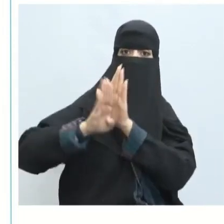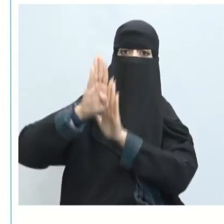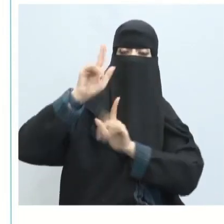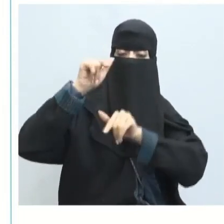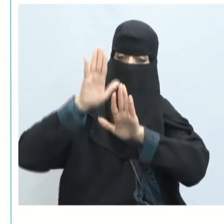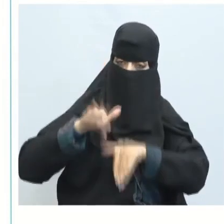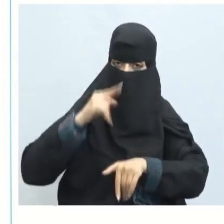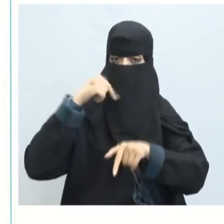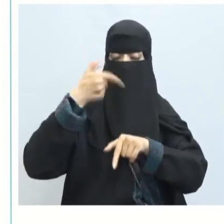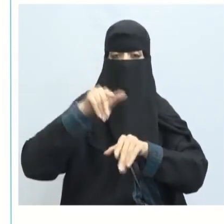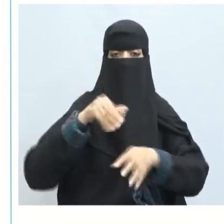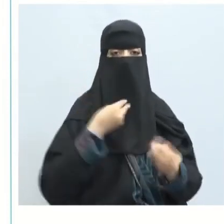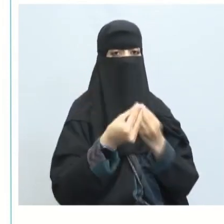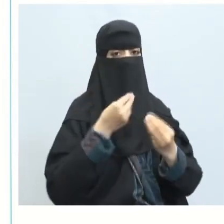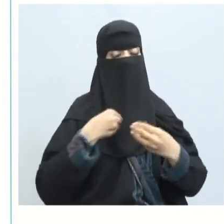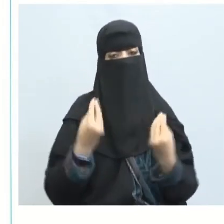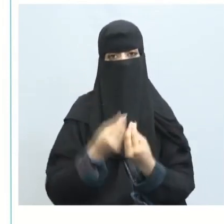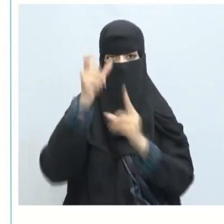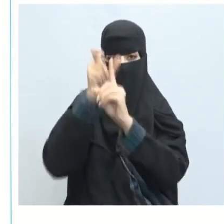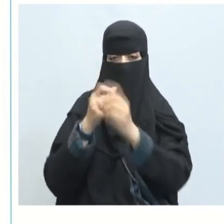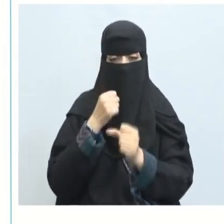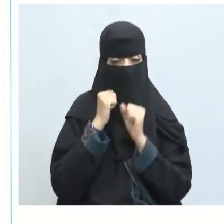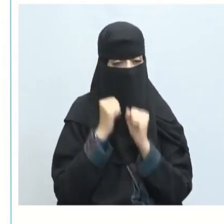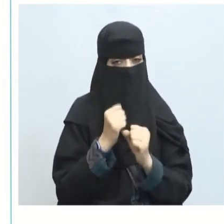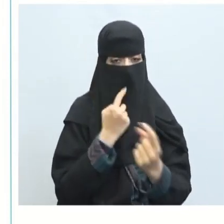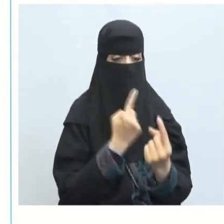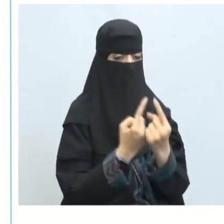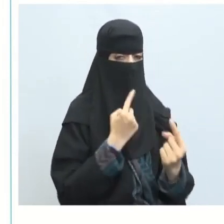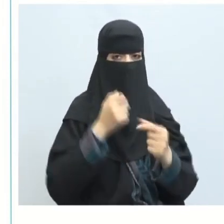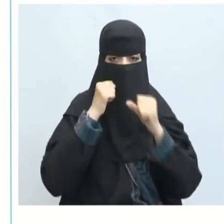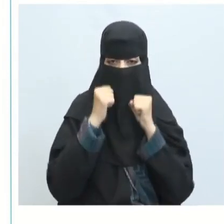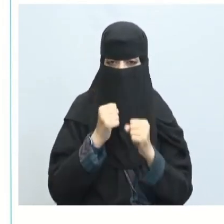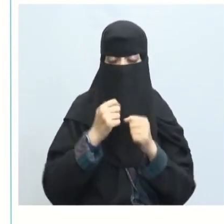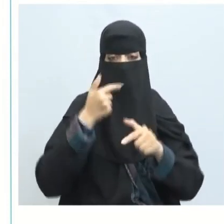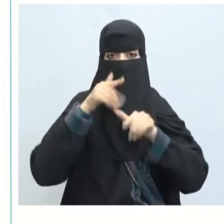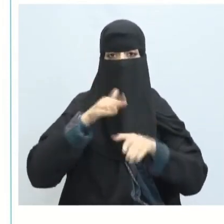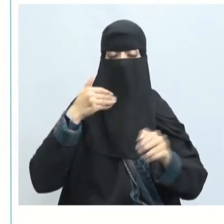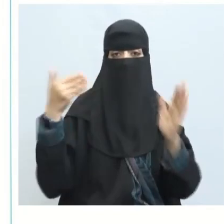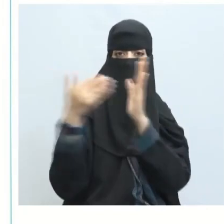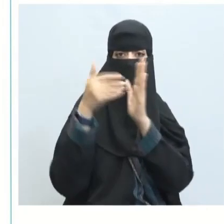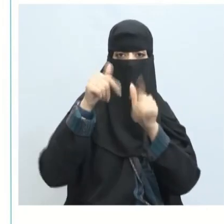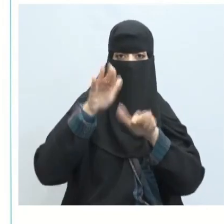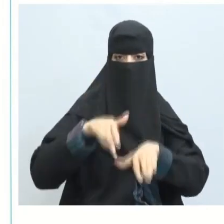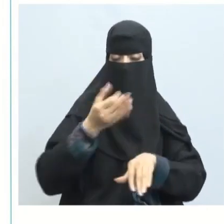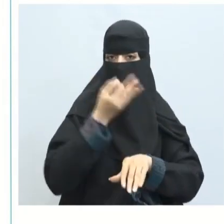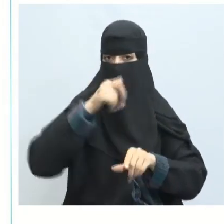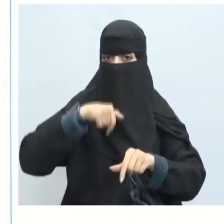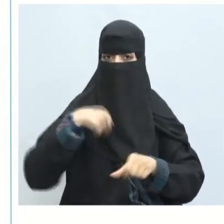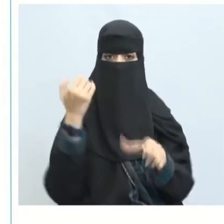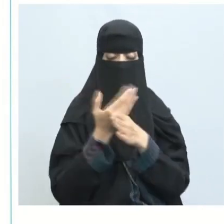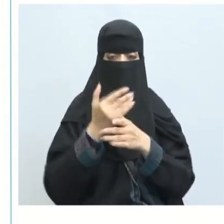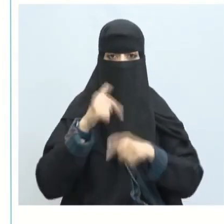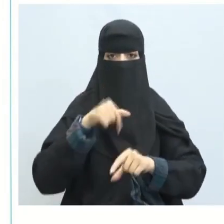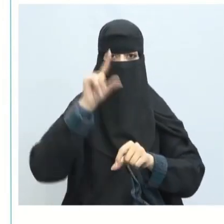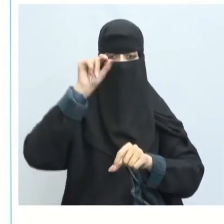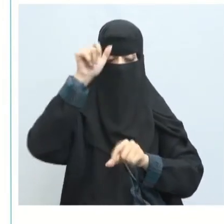الحاصل كذلك التعامل مع الشخصيات الصعبه وفي درسنا او في درس الاخير تحدثنا عن عوامل